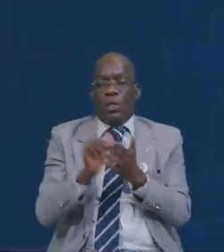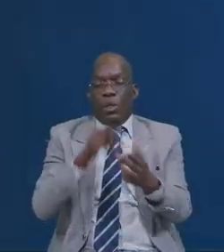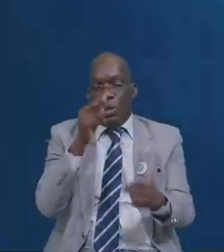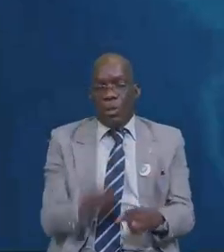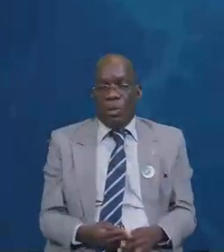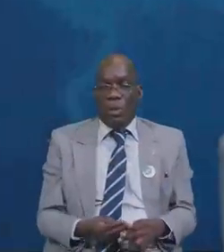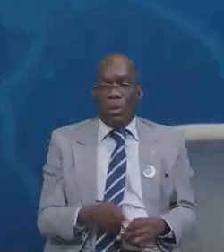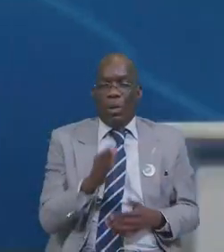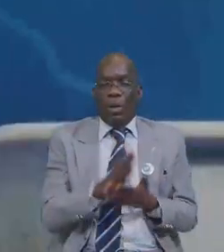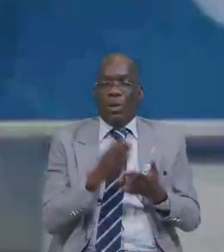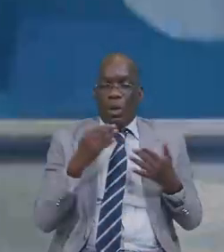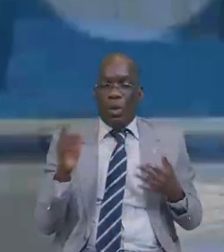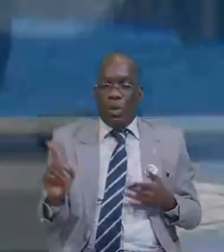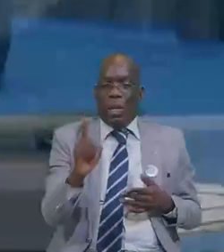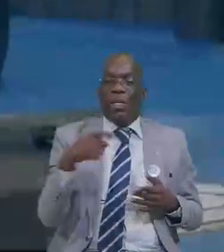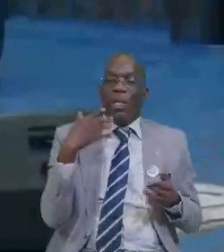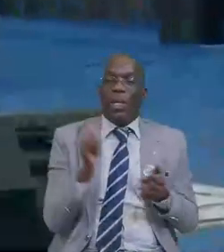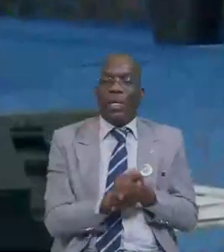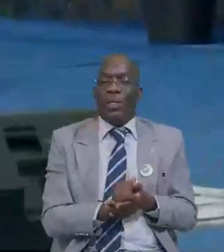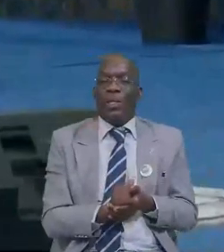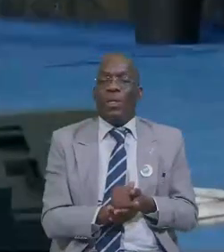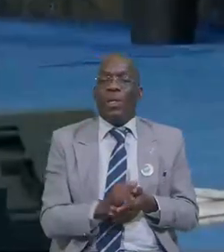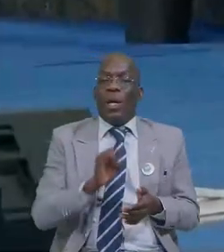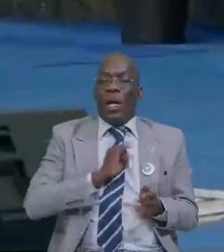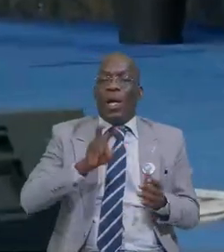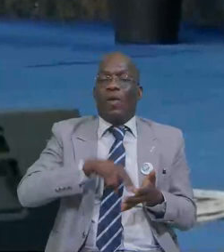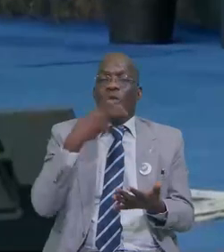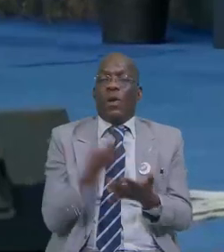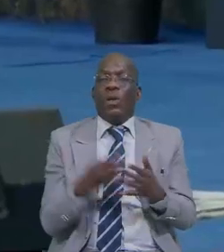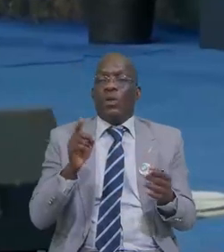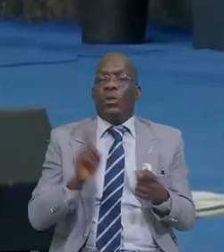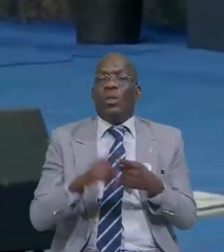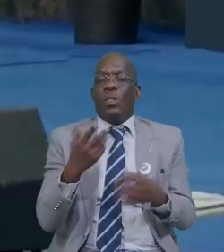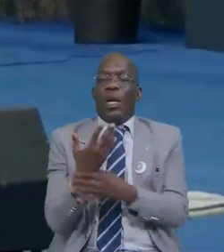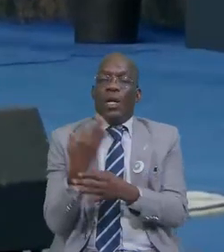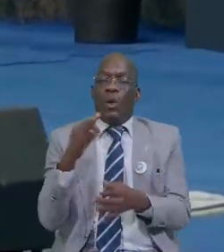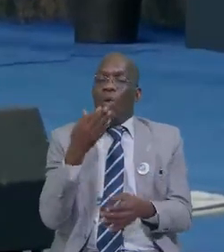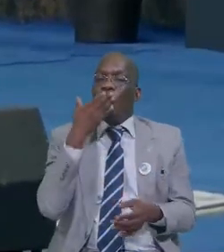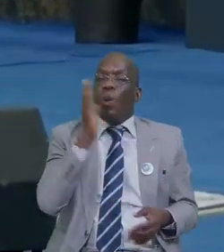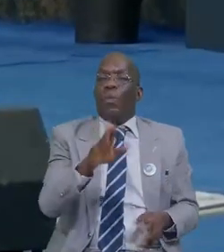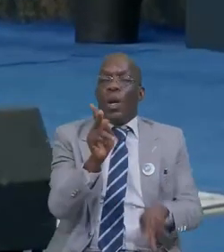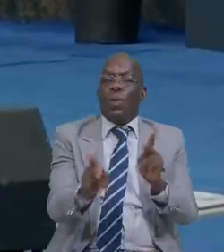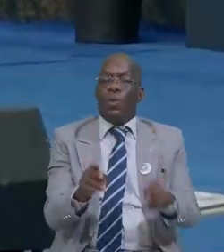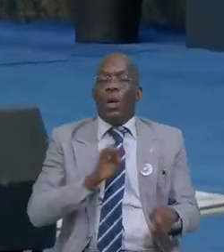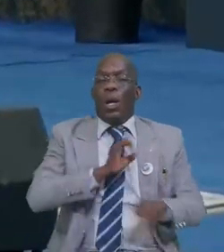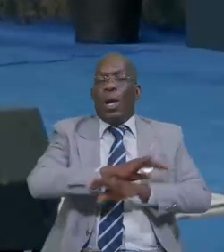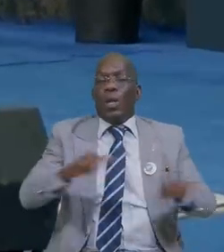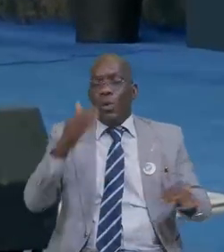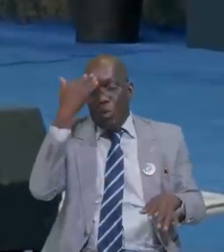Jésus. Quelqu'un dit, oh, je suis tombé dans les mains des malfaiteurs et